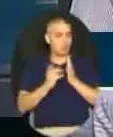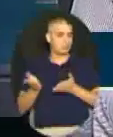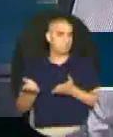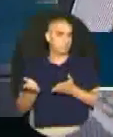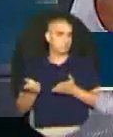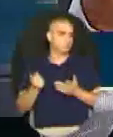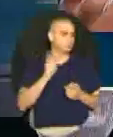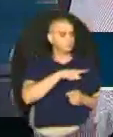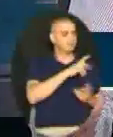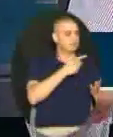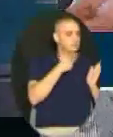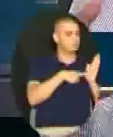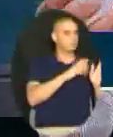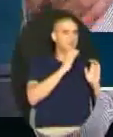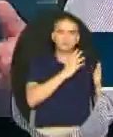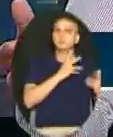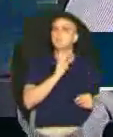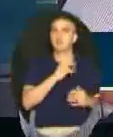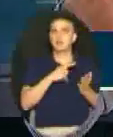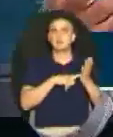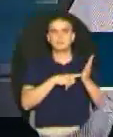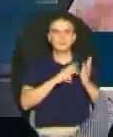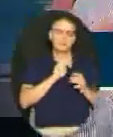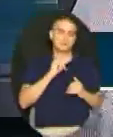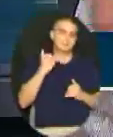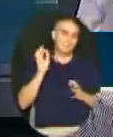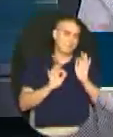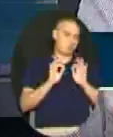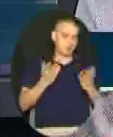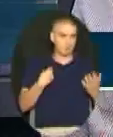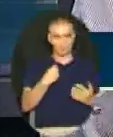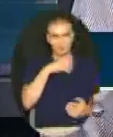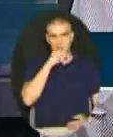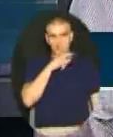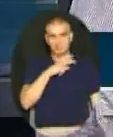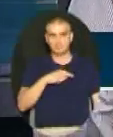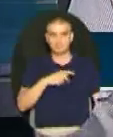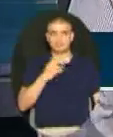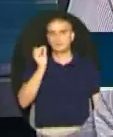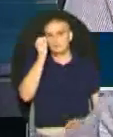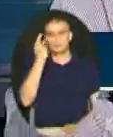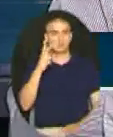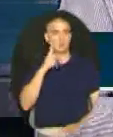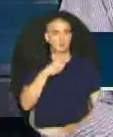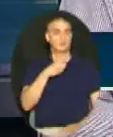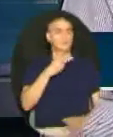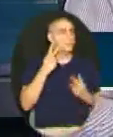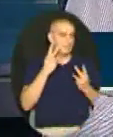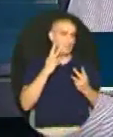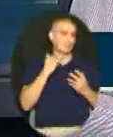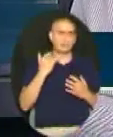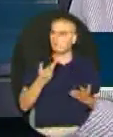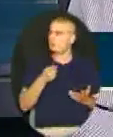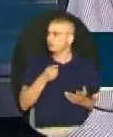כאלה, ובין הסיקור התקשורתי. מה כן מסקרים את הנושאים הצהובים וכך הלאה, תכף ניגע גם בנושאים. איזוטריים, אתה מנהל. בדיוק, איזוטריים, ובעיקר את הצהוב.